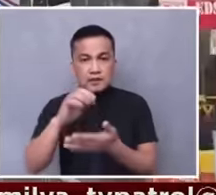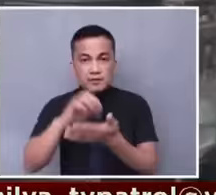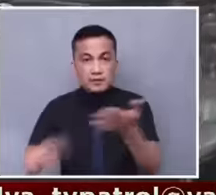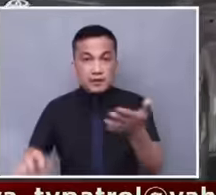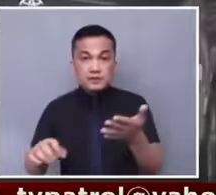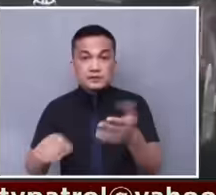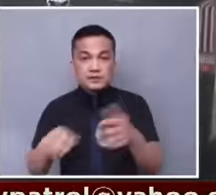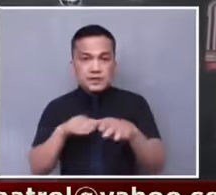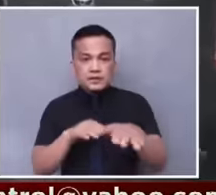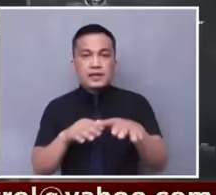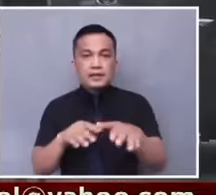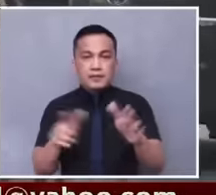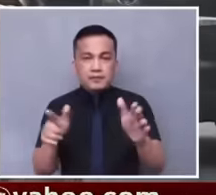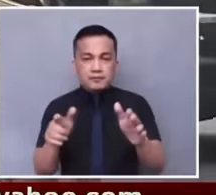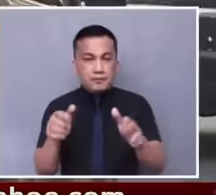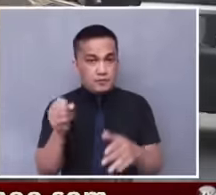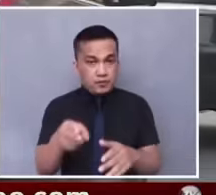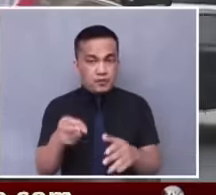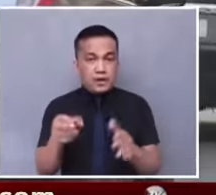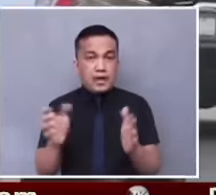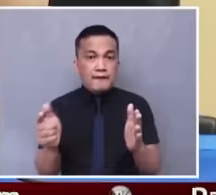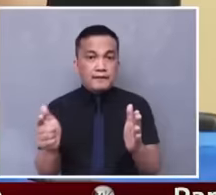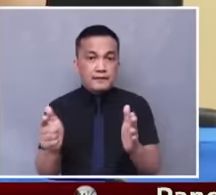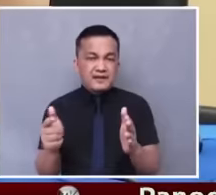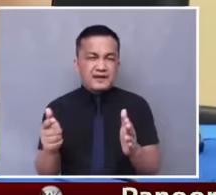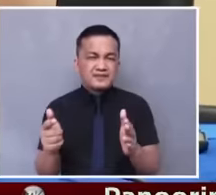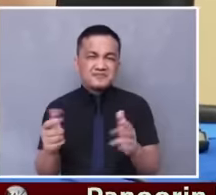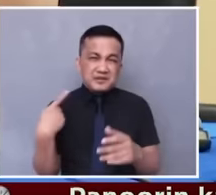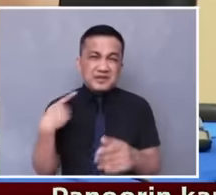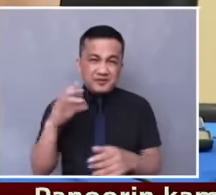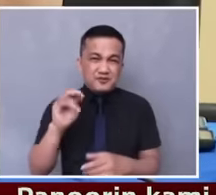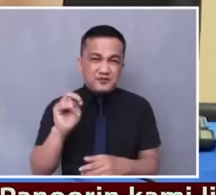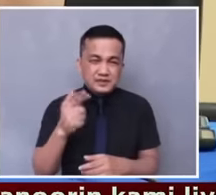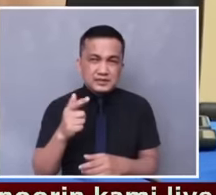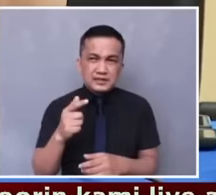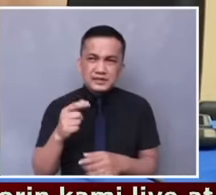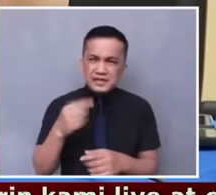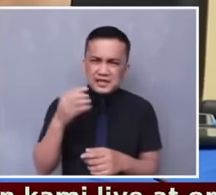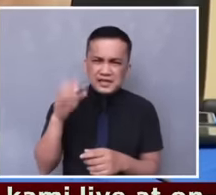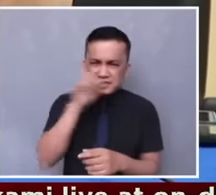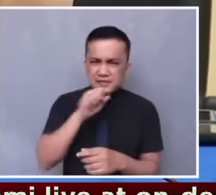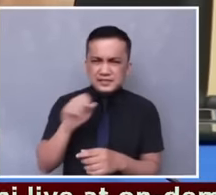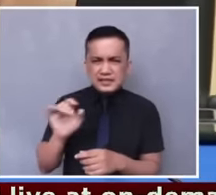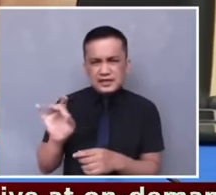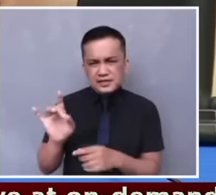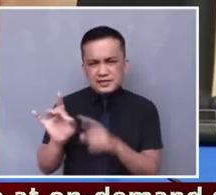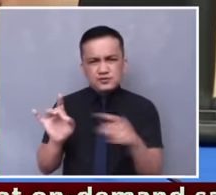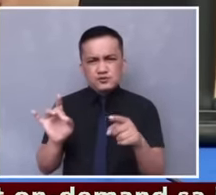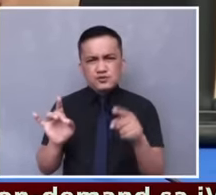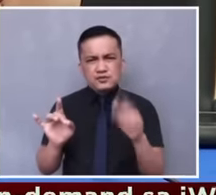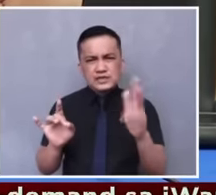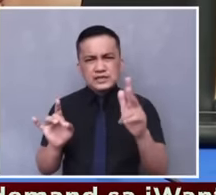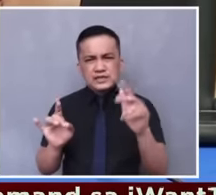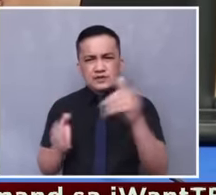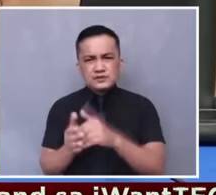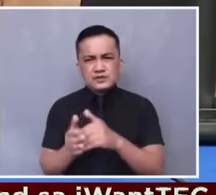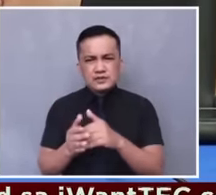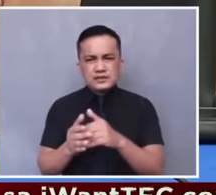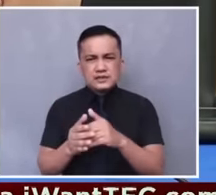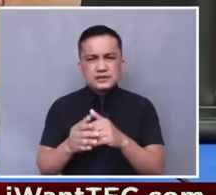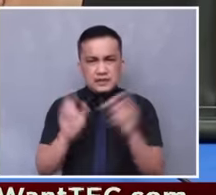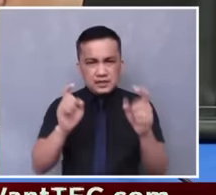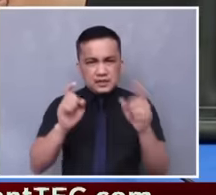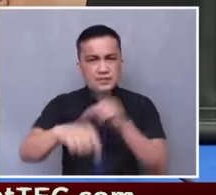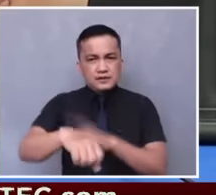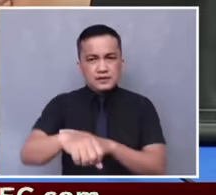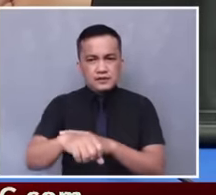na. Ang peak hour natin nagre-range siya sa from 18,000 to 20,000 ang during peak hour. Ang per hour natin